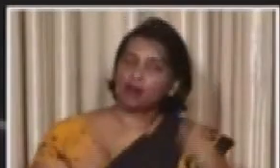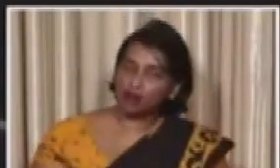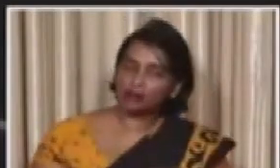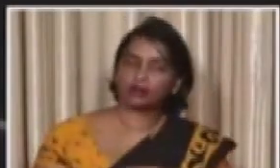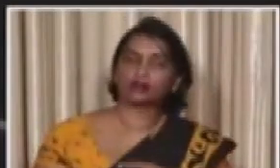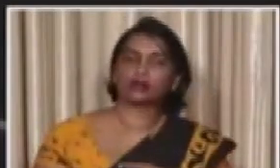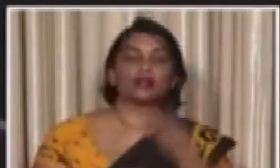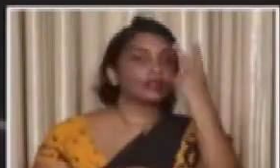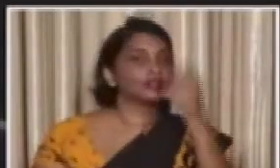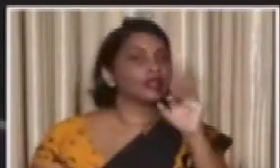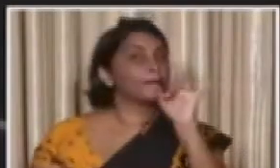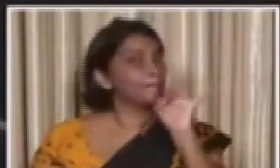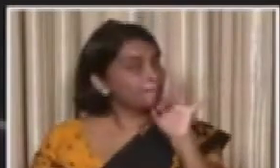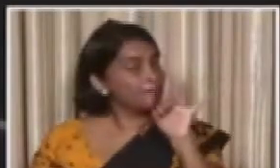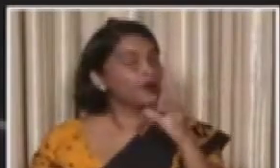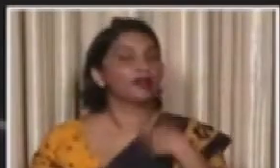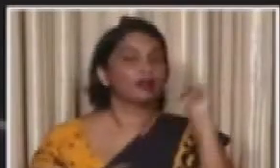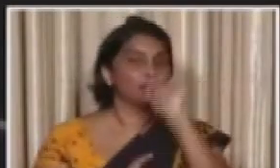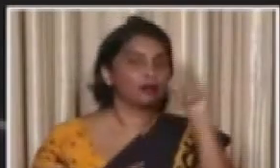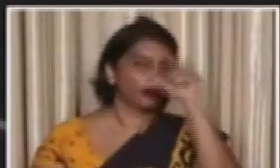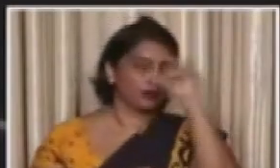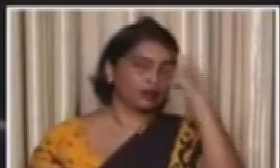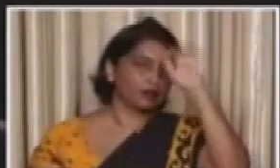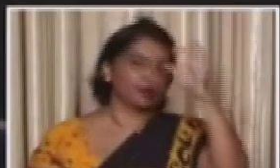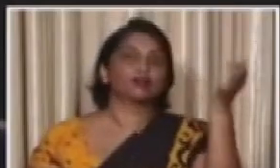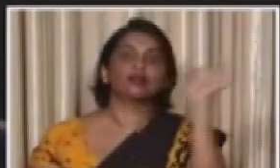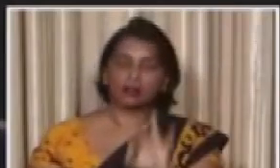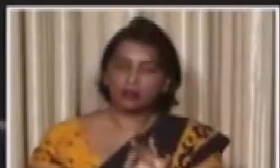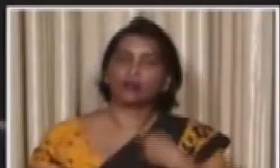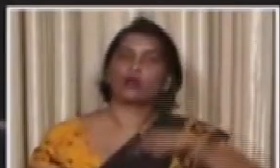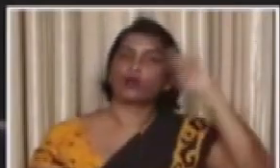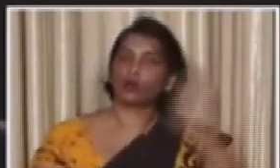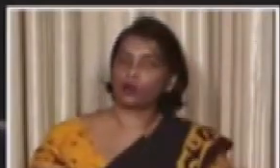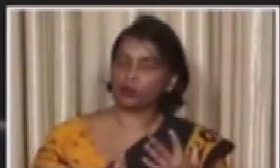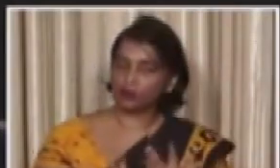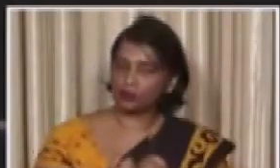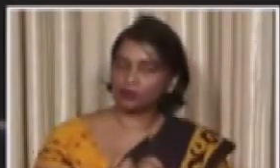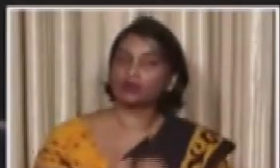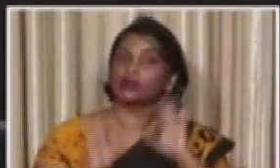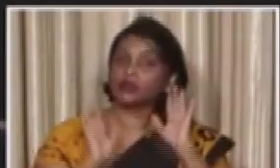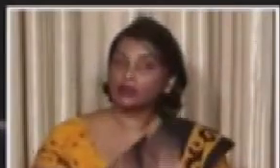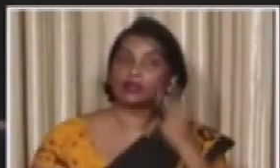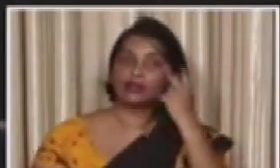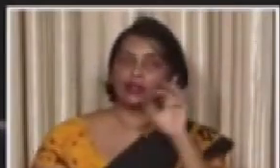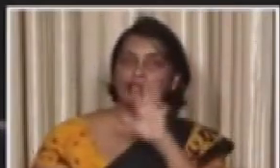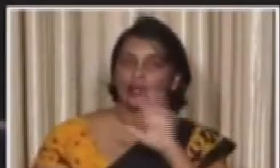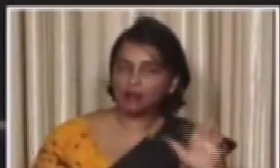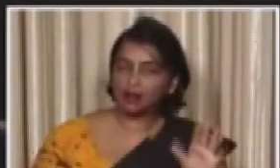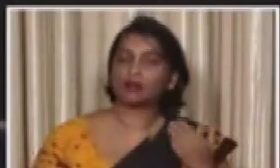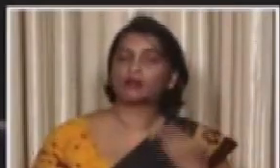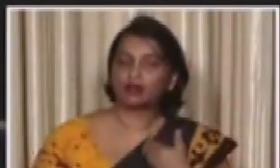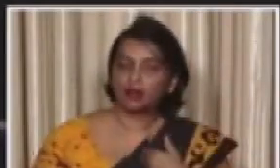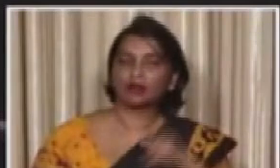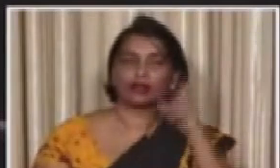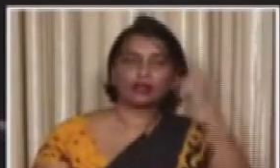වුණා. 2015දී මෛත්‍රීපාල සිරිසේන මහතා ඉදිරිපත් කොට ජයග්‍රහණය කළා. ඒ 2019දී අපේම